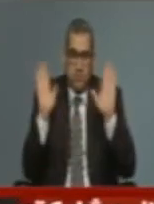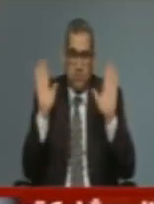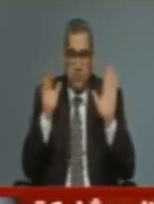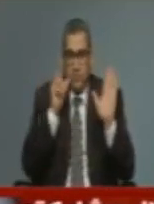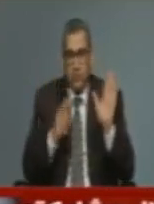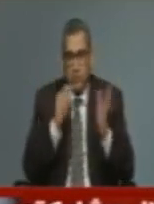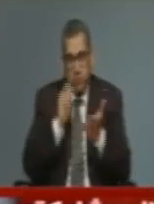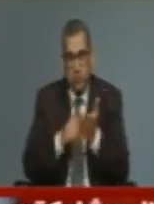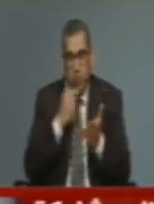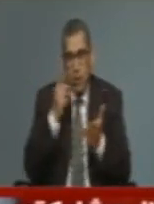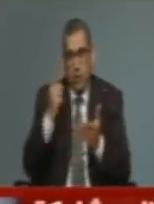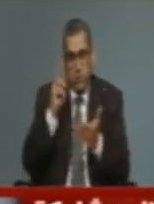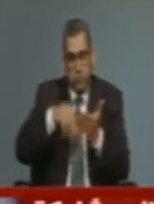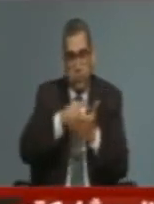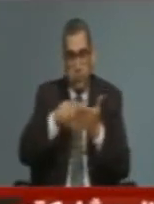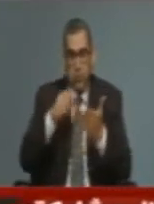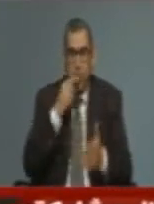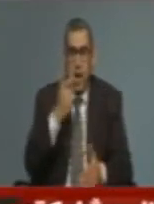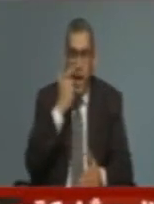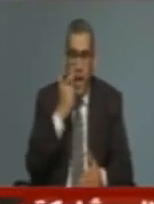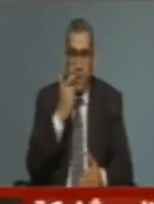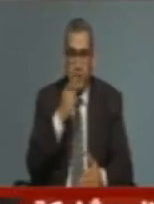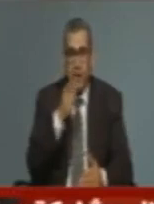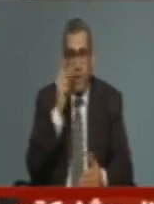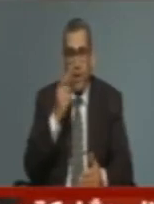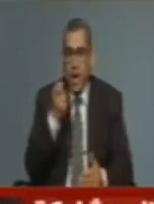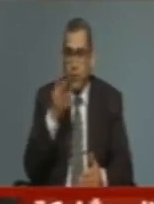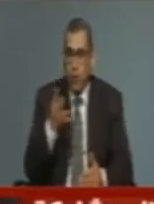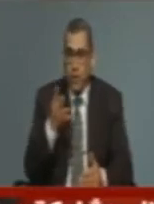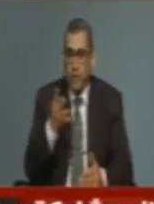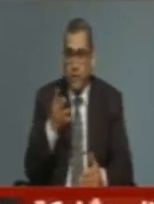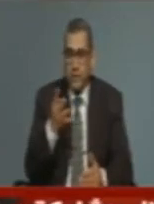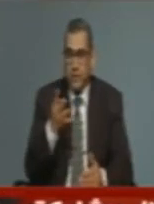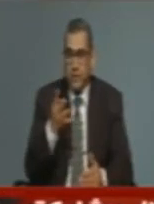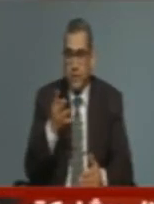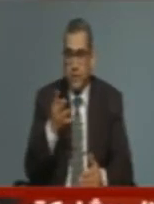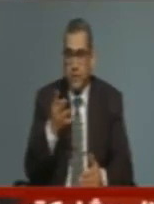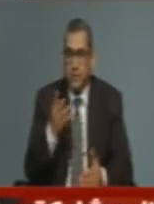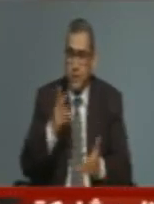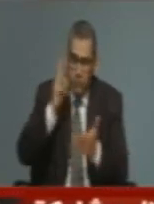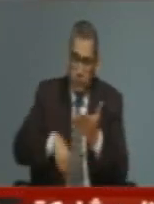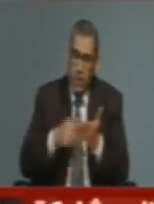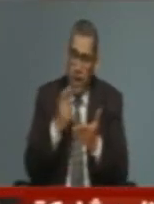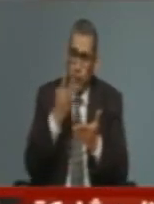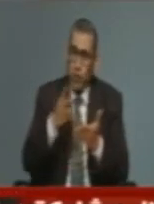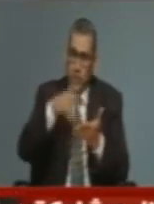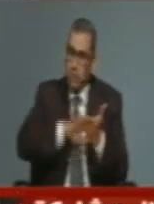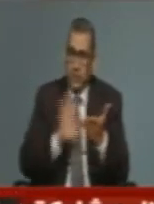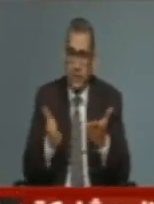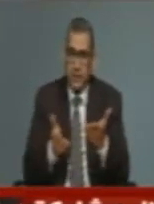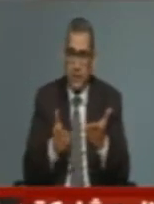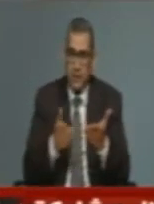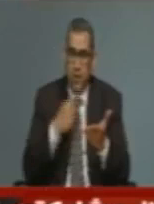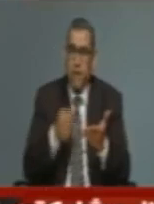ايه؟ ايوه. وعشان كده بنقول ايه، طب انا خدت 45، طب امضي على 45، طب لو في فايدة